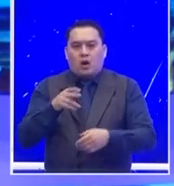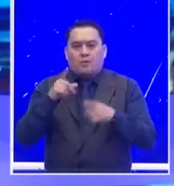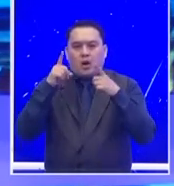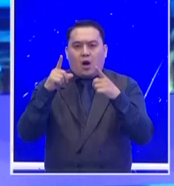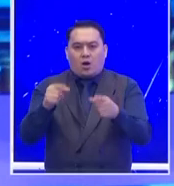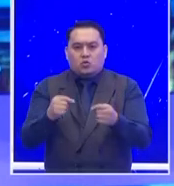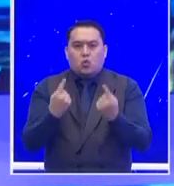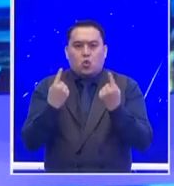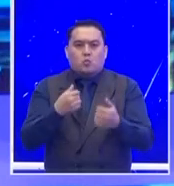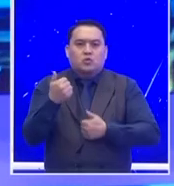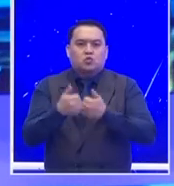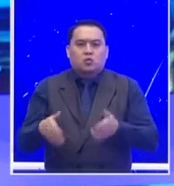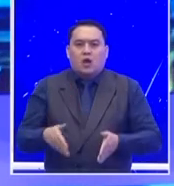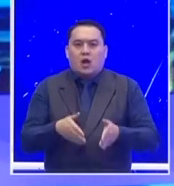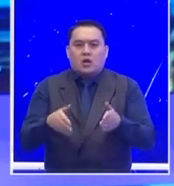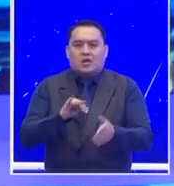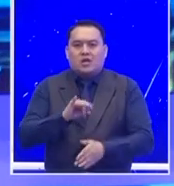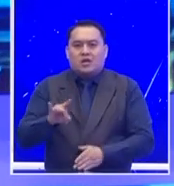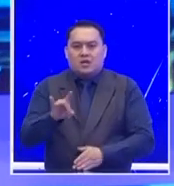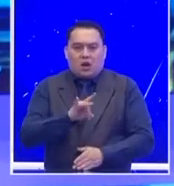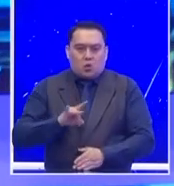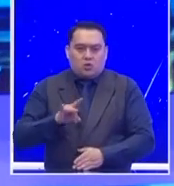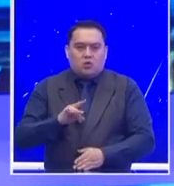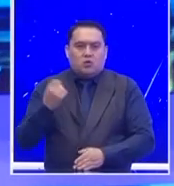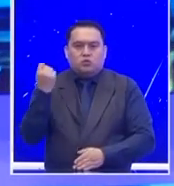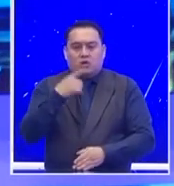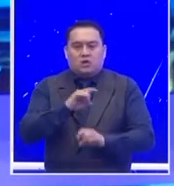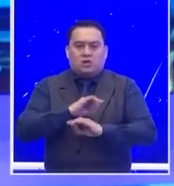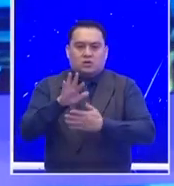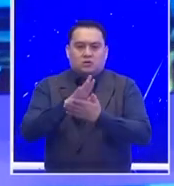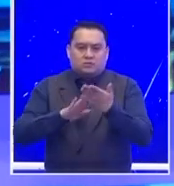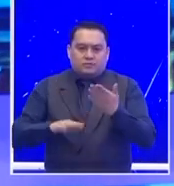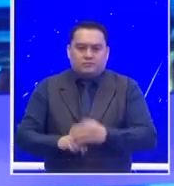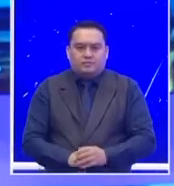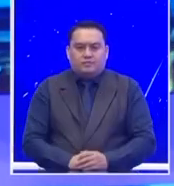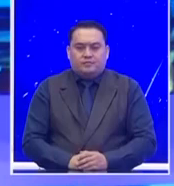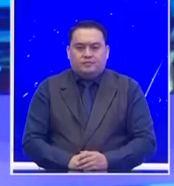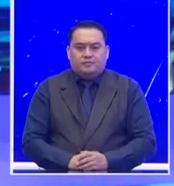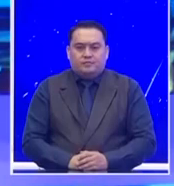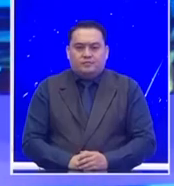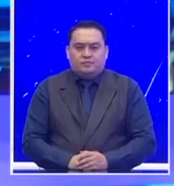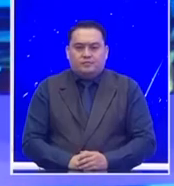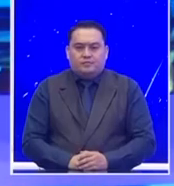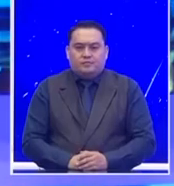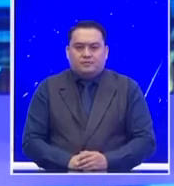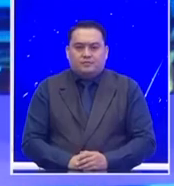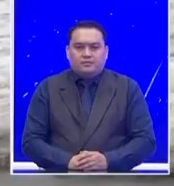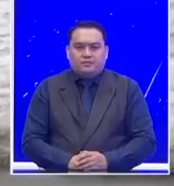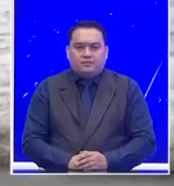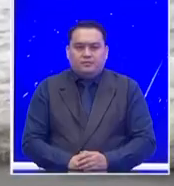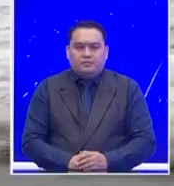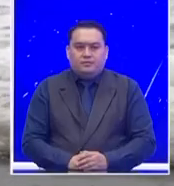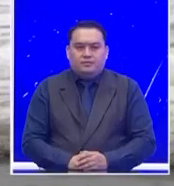отправилась на крупную гоночную трассу «Мобилекс» в Вилийском районе и узнала все подробности проведения гонки.